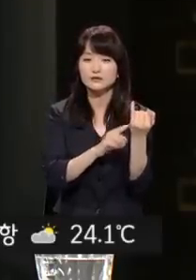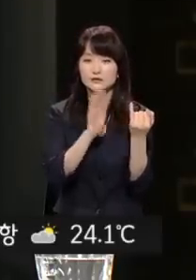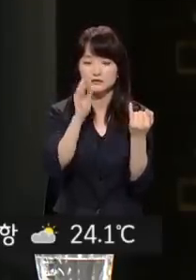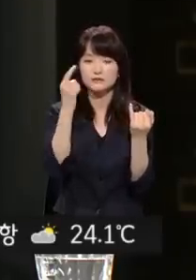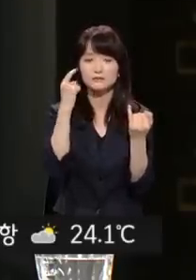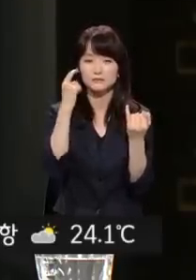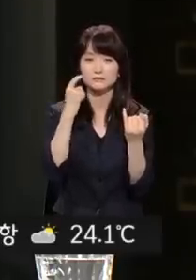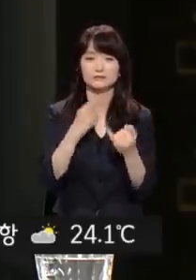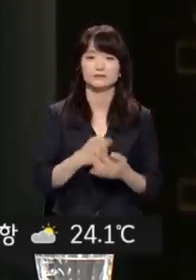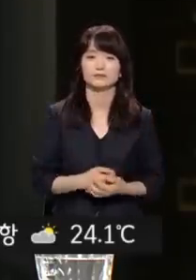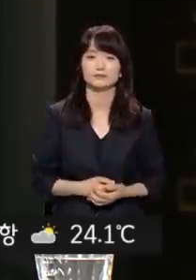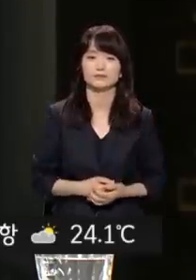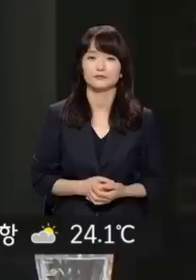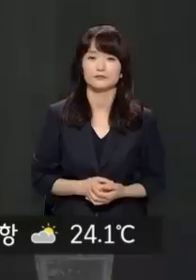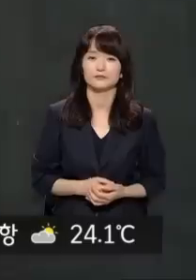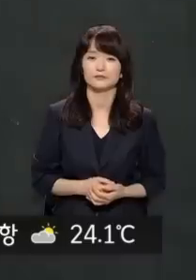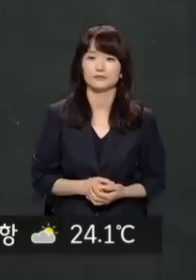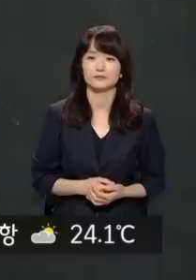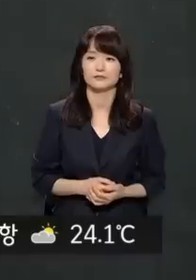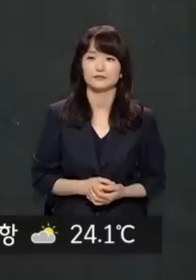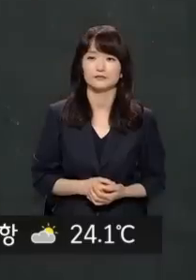분의 이야기 직접 한번 들어보시죠